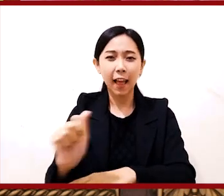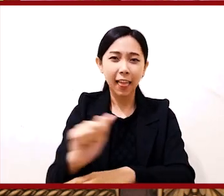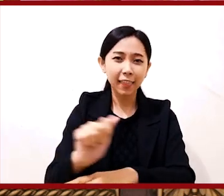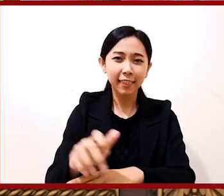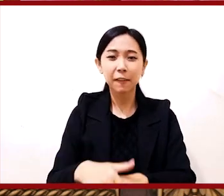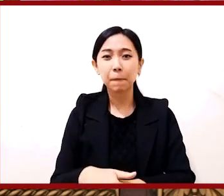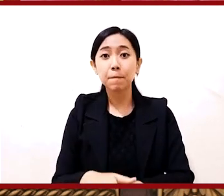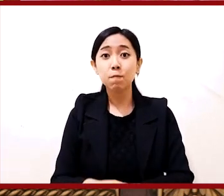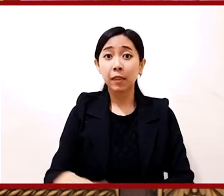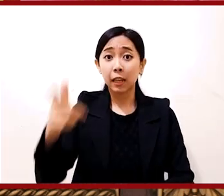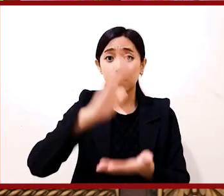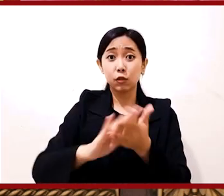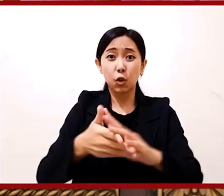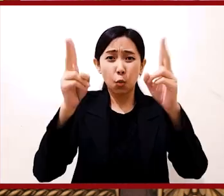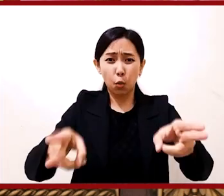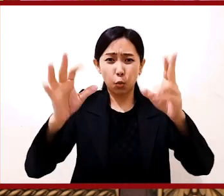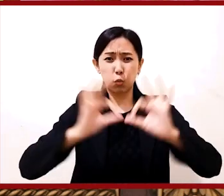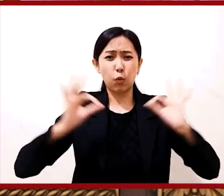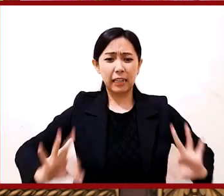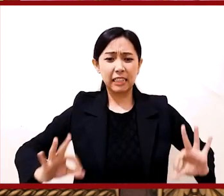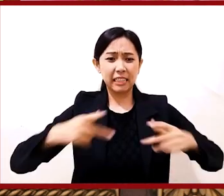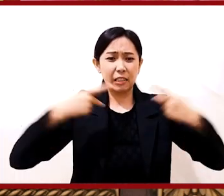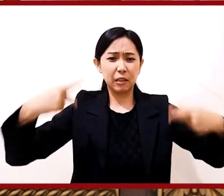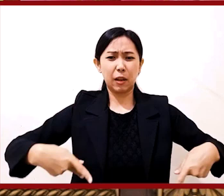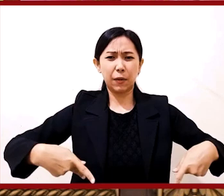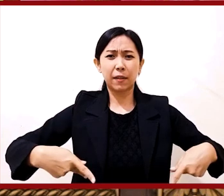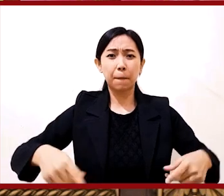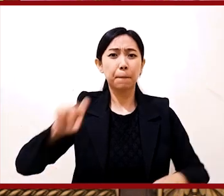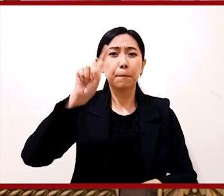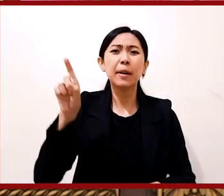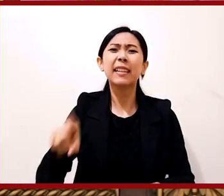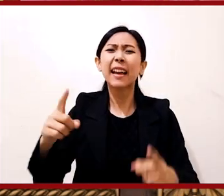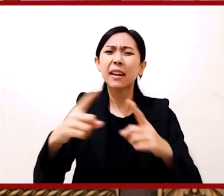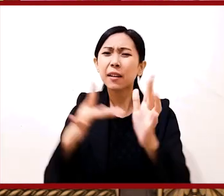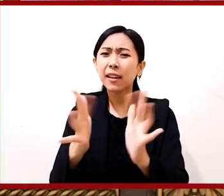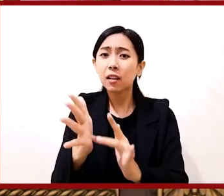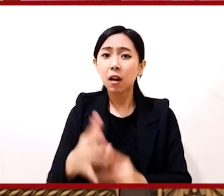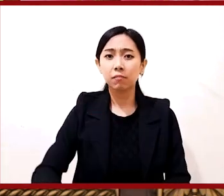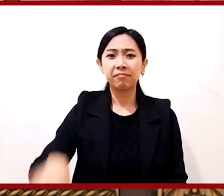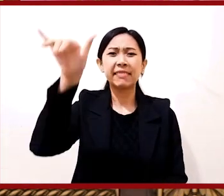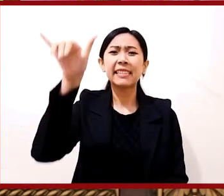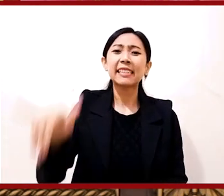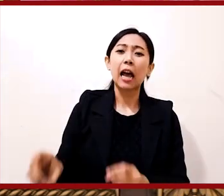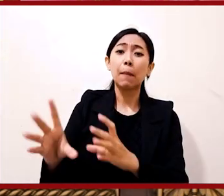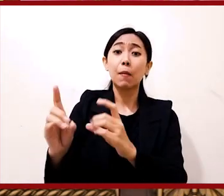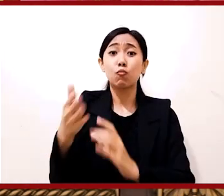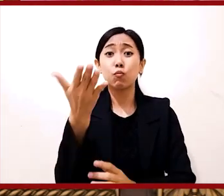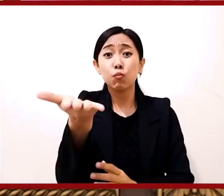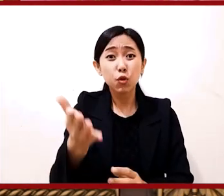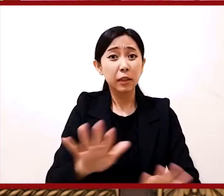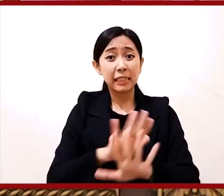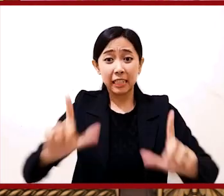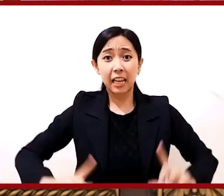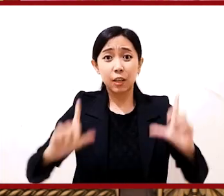perkakas-perkakas tembaga. Karena itu orang-orang Farisi dan ahli-ahli Taurat itu bertanya kepadanya, "Mengapa murid-muridmu